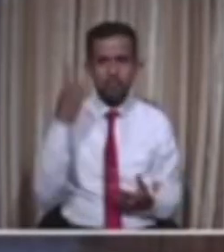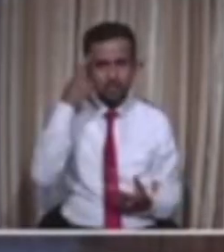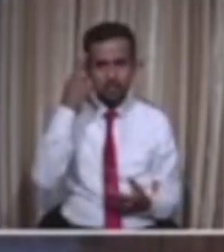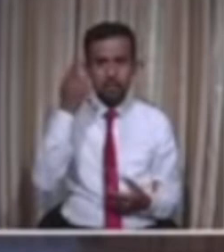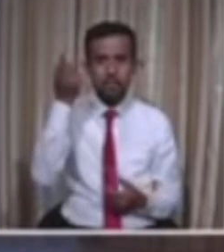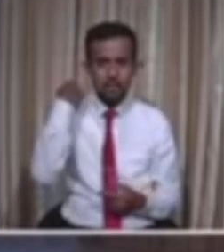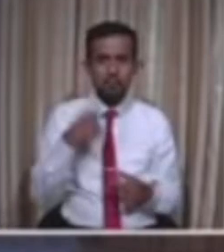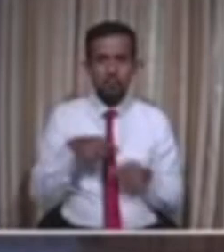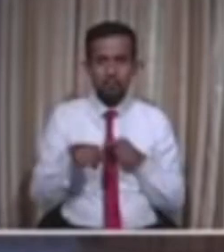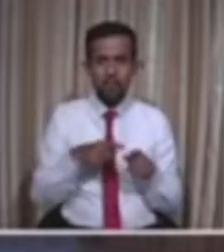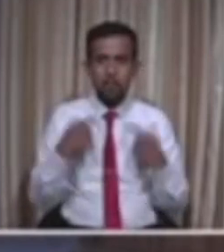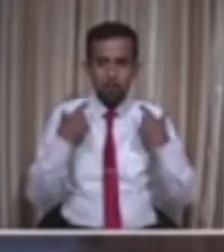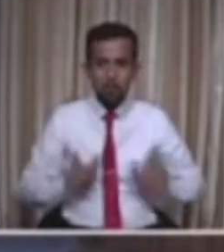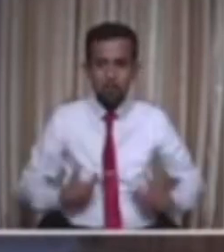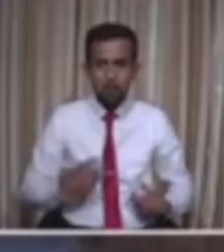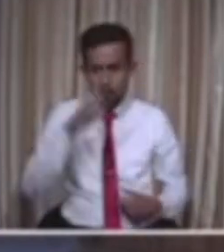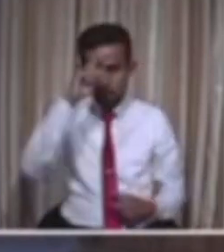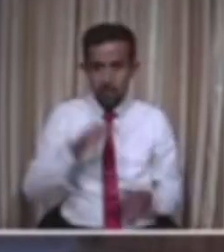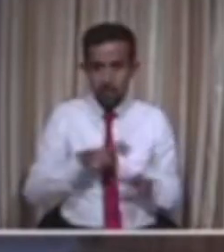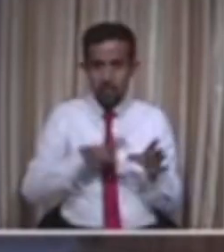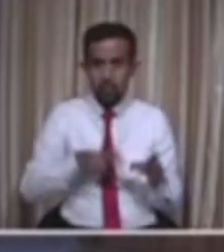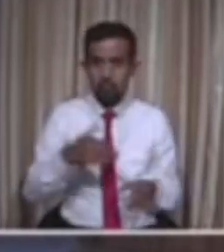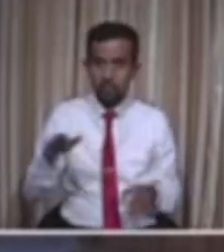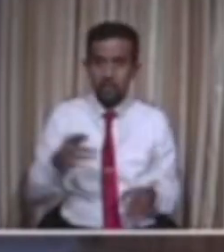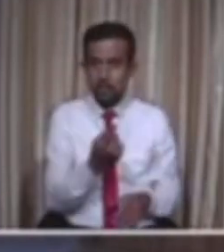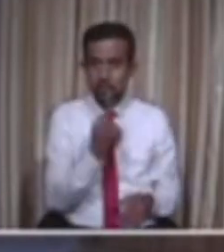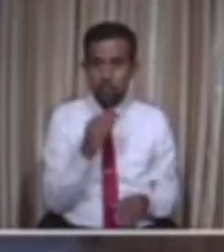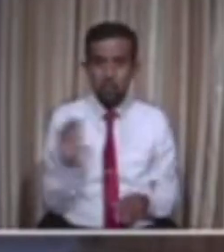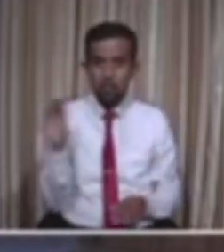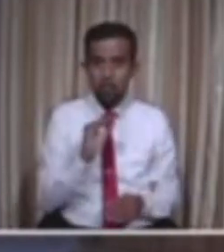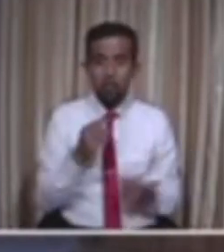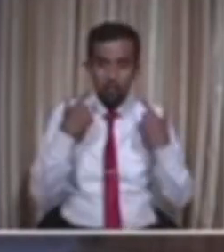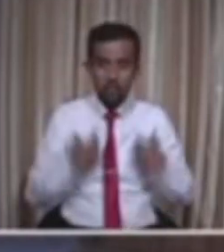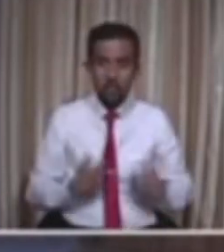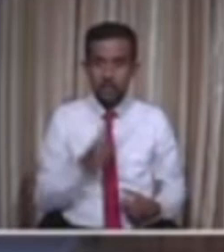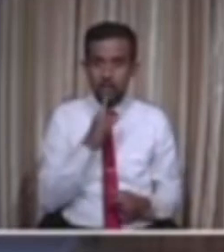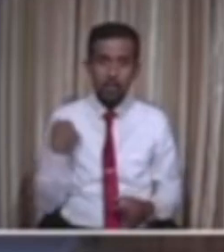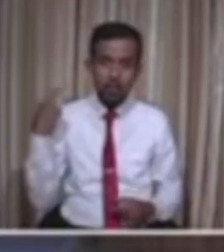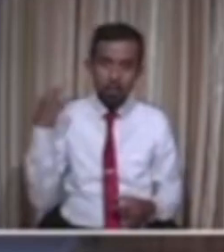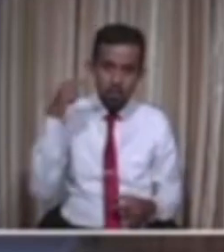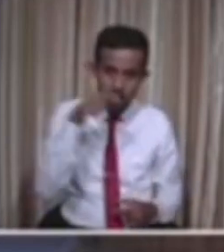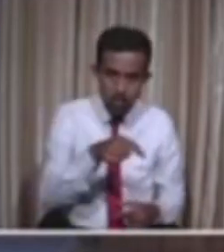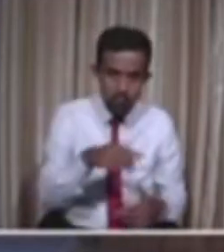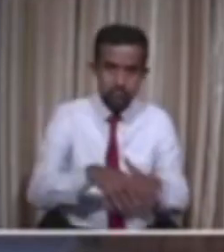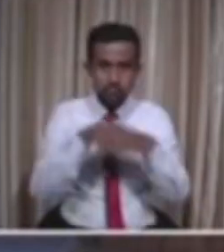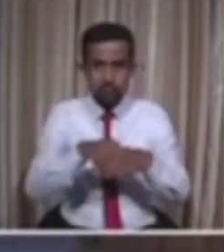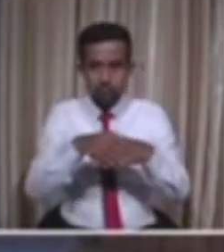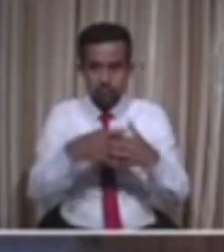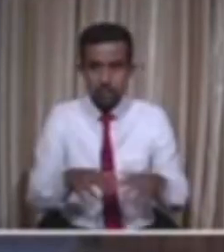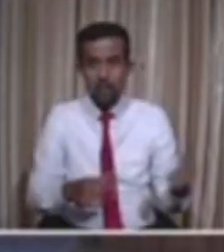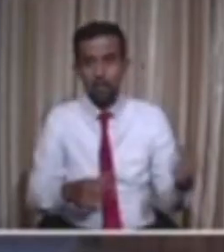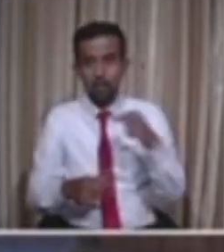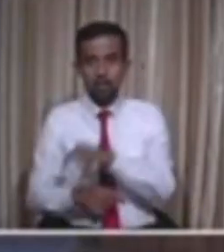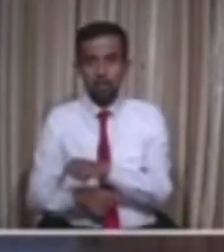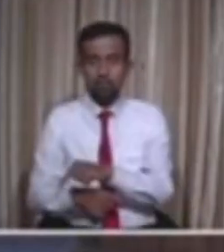දේශ මහින්ද රාජපක්ෂ මැතිතුමා ඉල්ලා අස්වෙනවා කියලා කිව්වට පස්සේ එතුමා ඉල්ලා අස්වෙනවා කිව්ව නිසා අපි එතනට ගිහිල්ලා එතුමාට සුබ පතලා අපි ගෙදර එනකොට